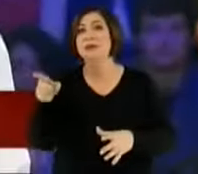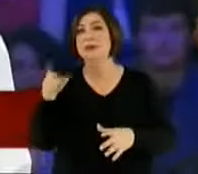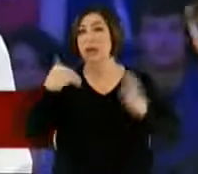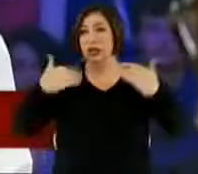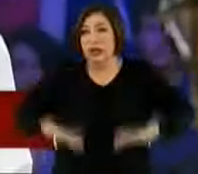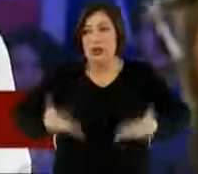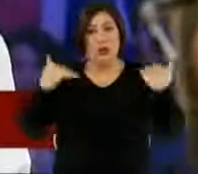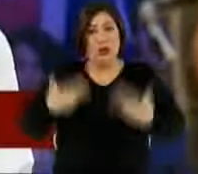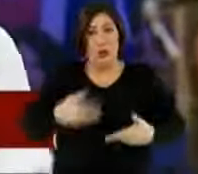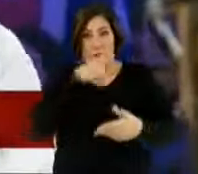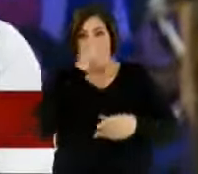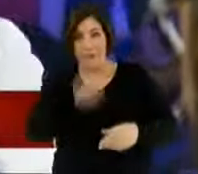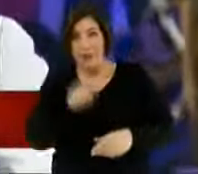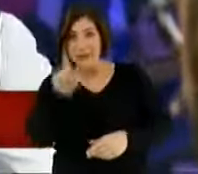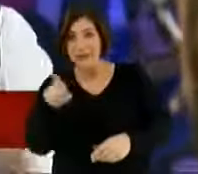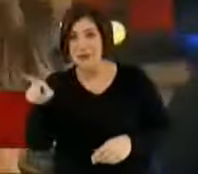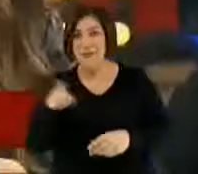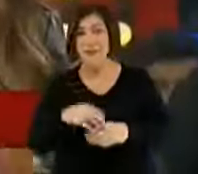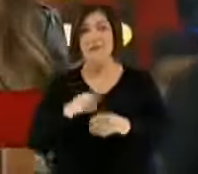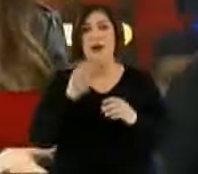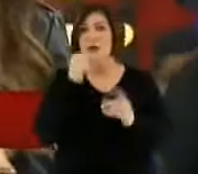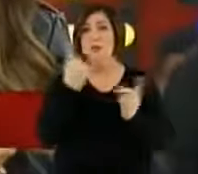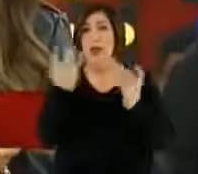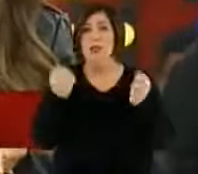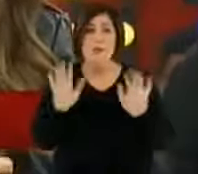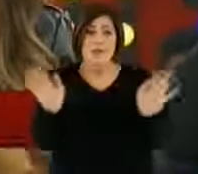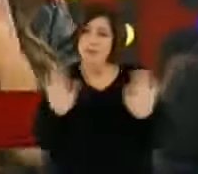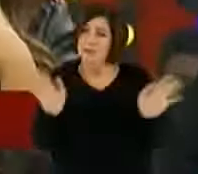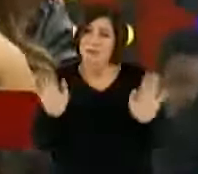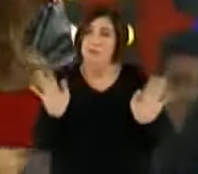Tişörtleri Otpor'a mı yaptırdın? Hiçbir şey almadım tabii ki de. Yani